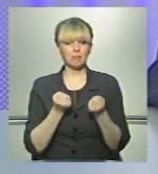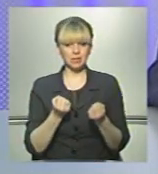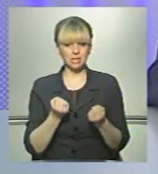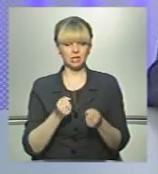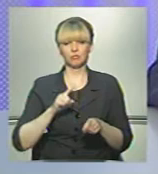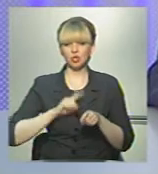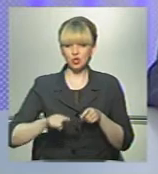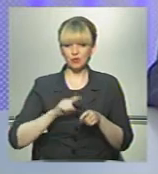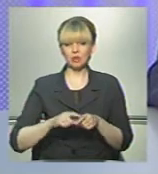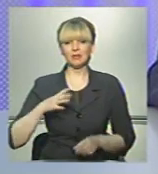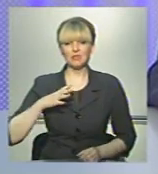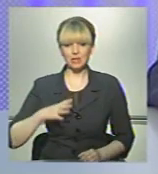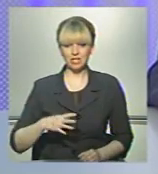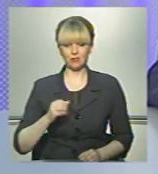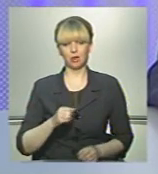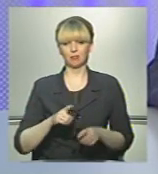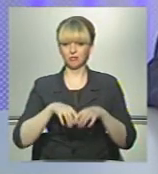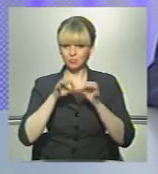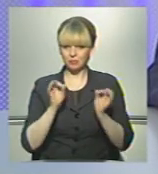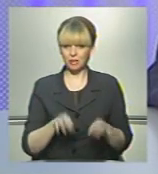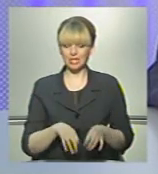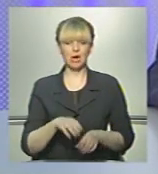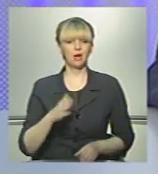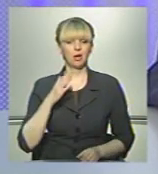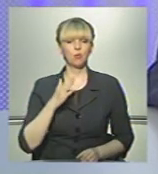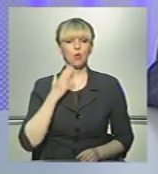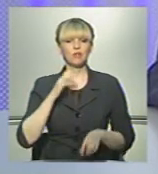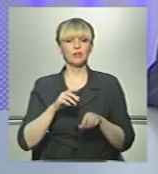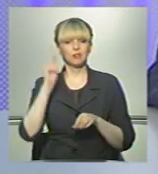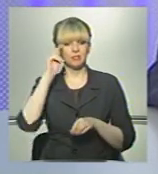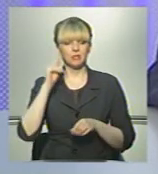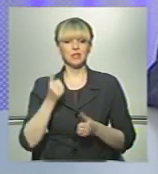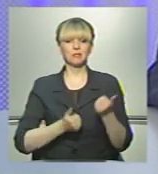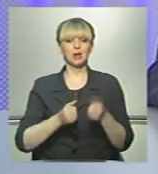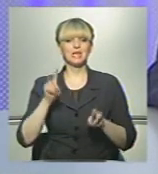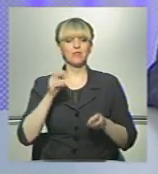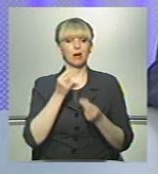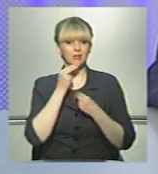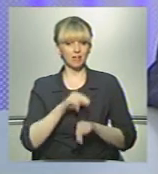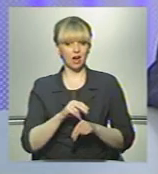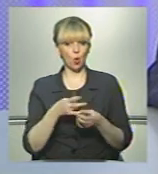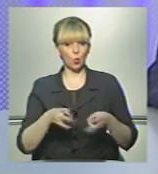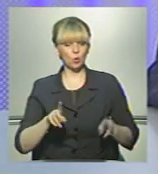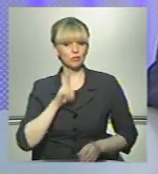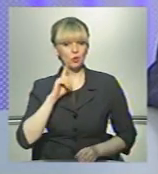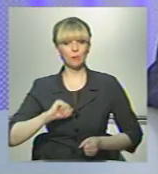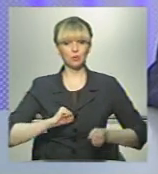міцність, швидкість, витривалість та спритність. Буковинські школярі змагалися за звання кращого клубу